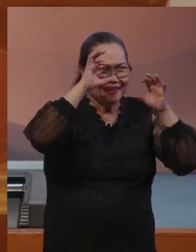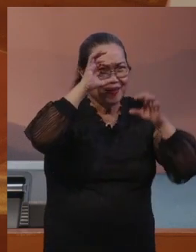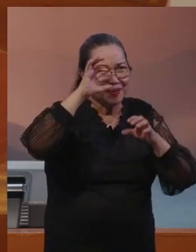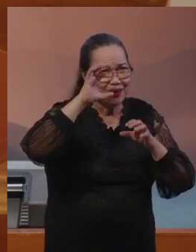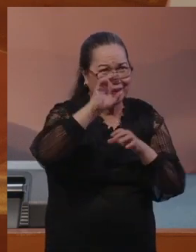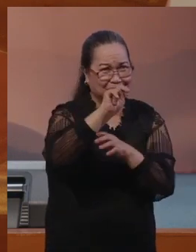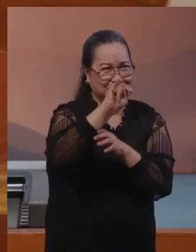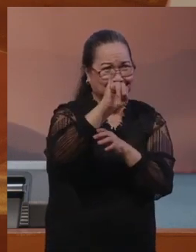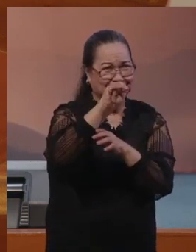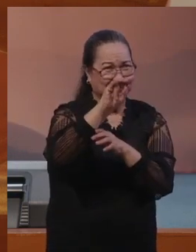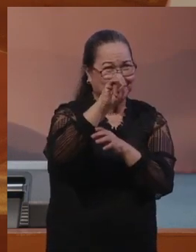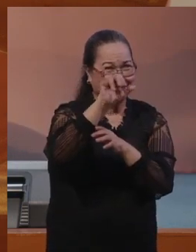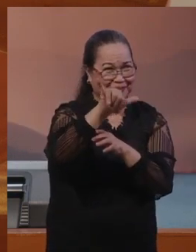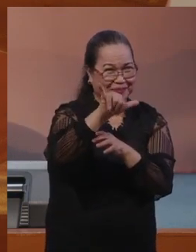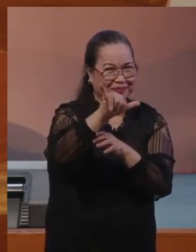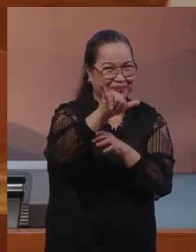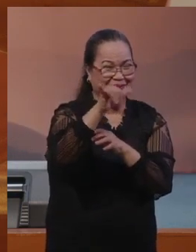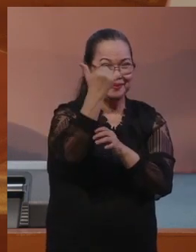Yellow Revolution.